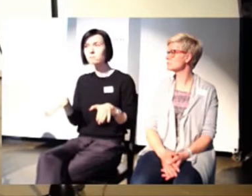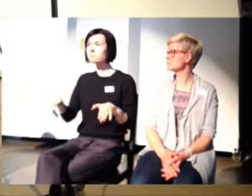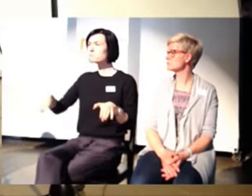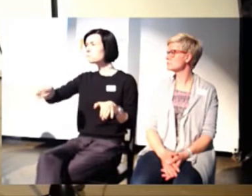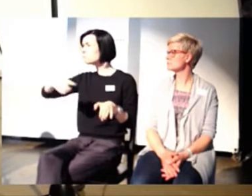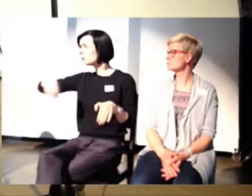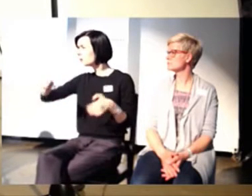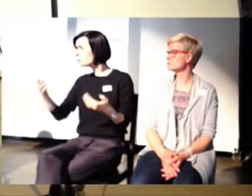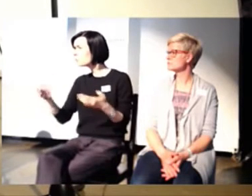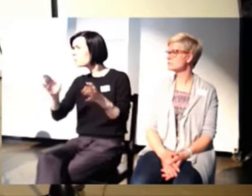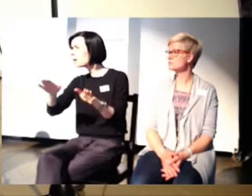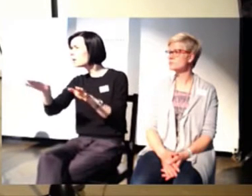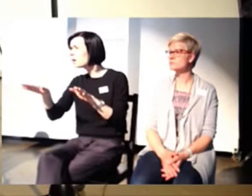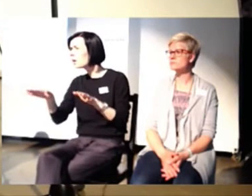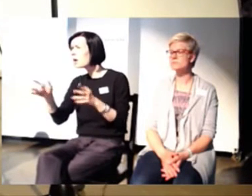täällä joku